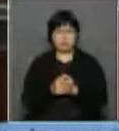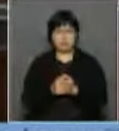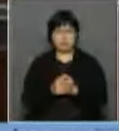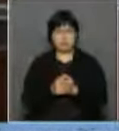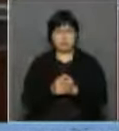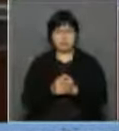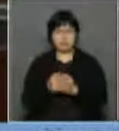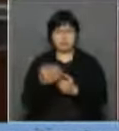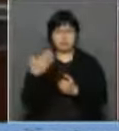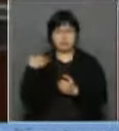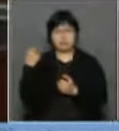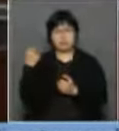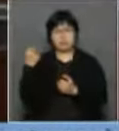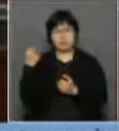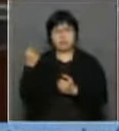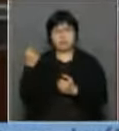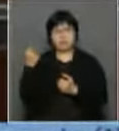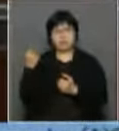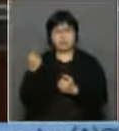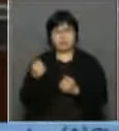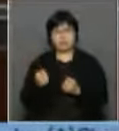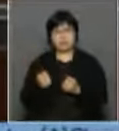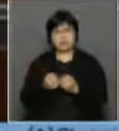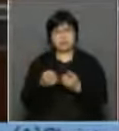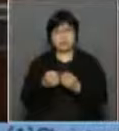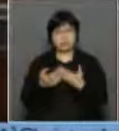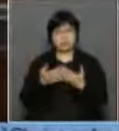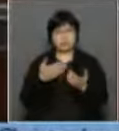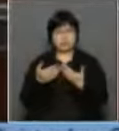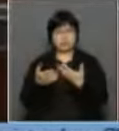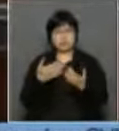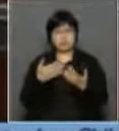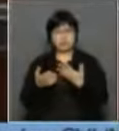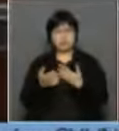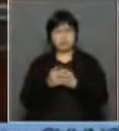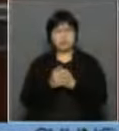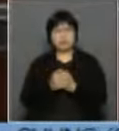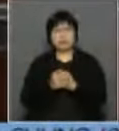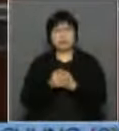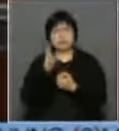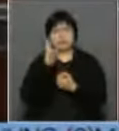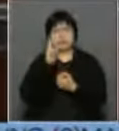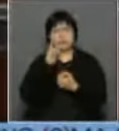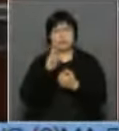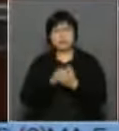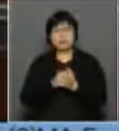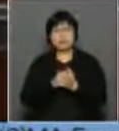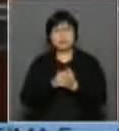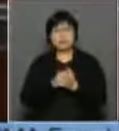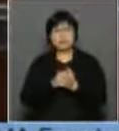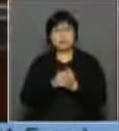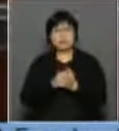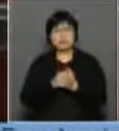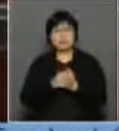近這陣出現一系列的事件，譬如紅道電台，